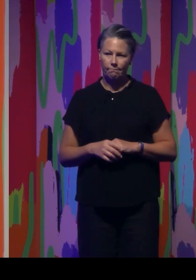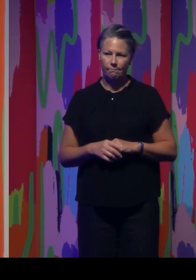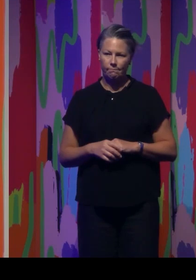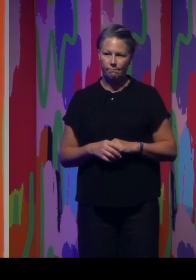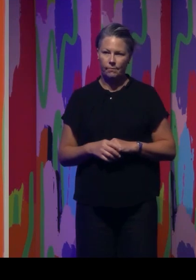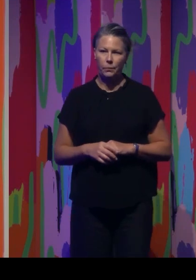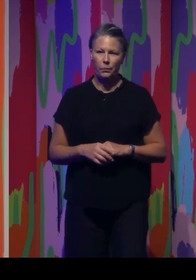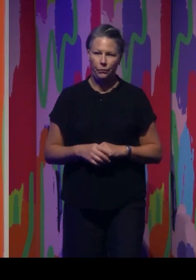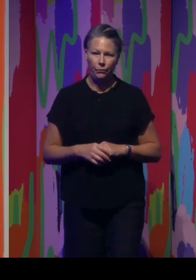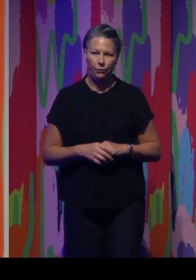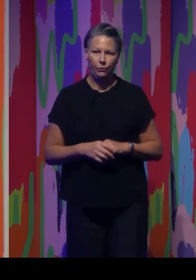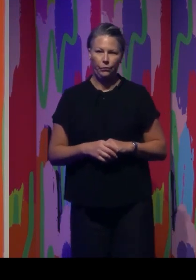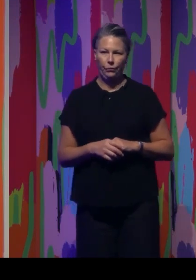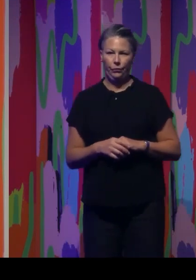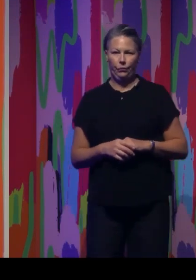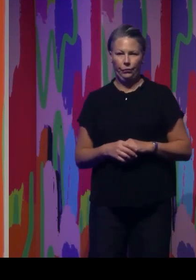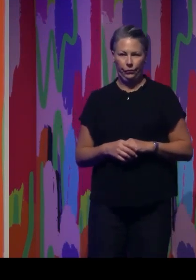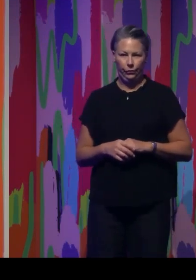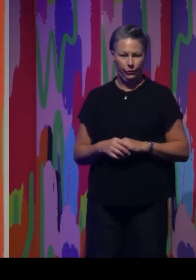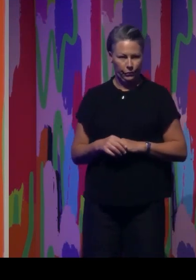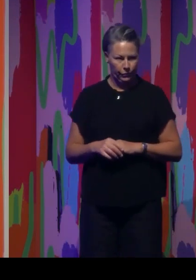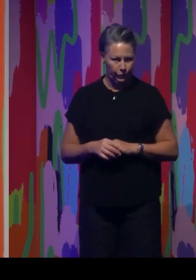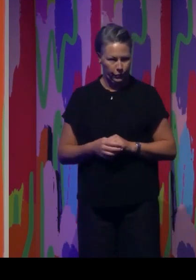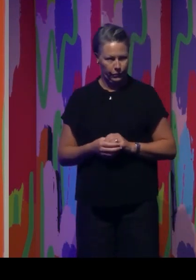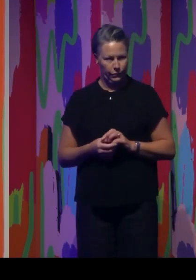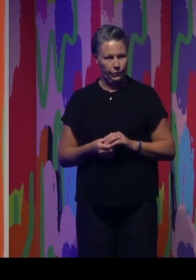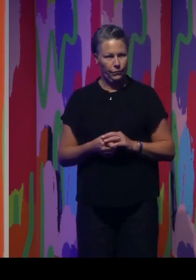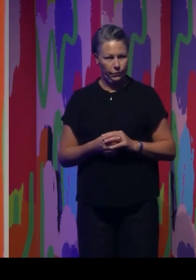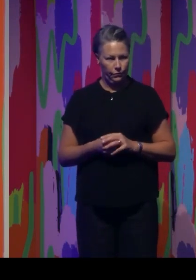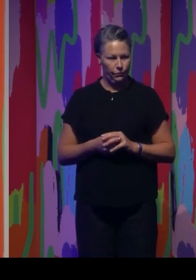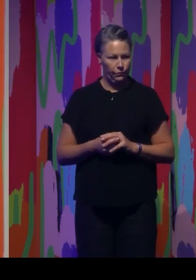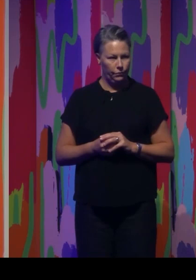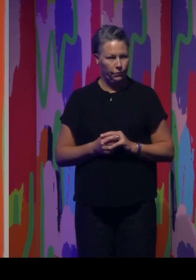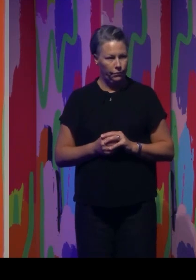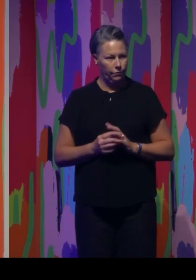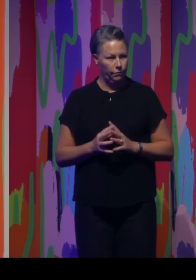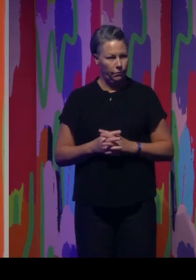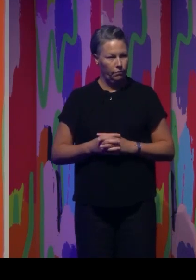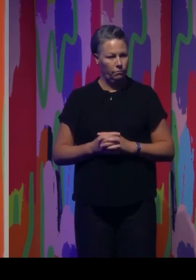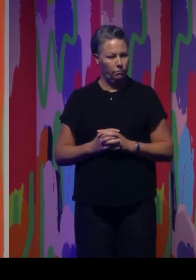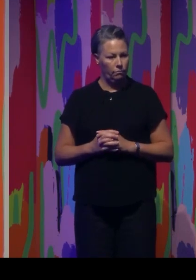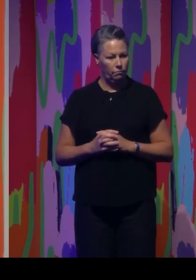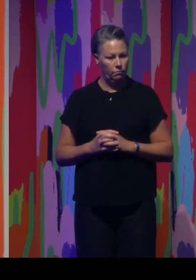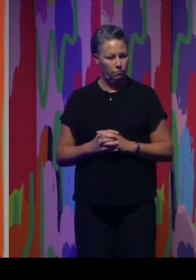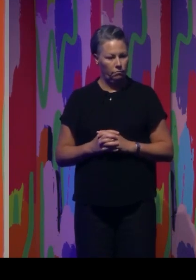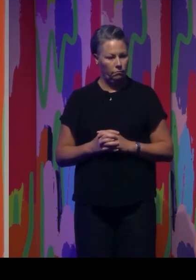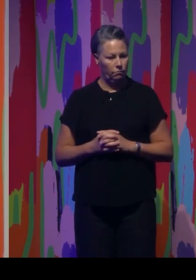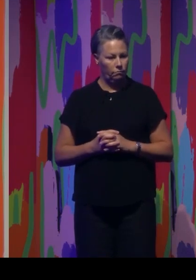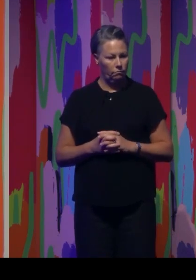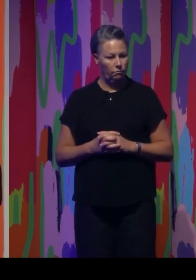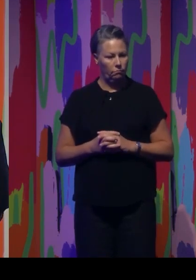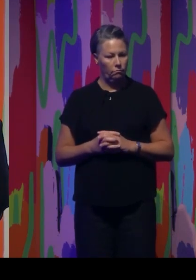সাইকোসেক্সুয়াল ডিসঅর্ডার আছে ওসিডি আছে জার্মোফোবিয়া আছে এই ধরনের বিভিন্ন সাইকোলজিক্যাল ডিসঅর্ডারকে তারা রেফার